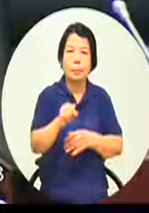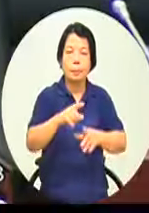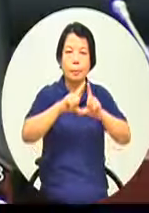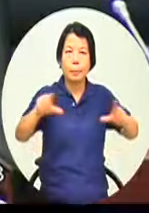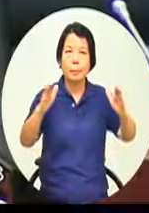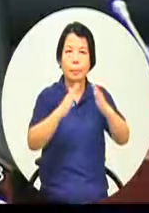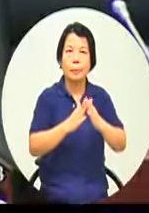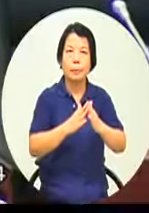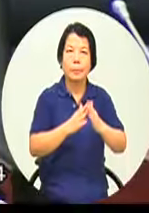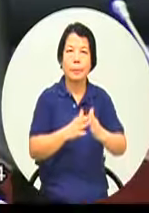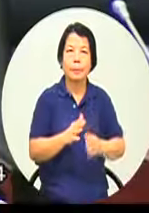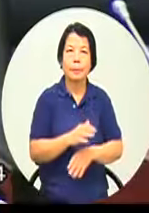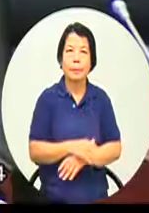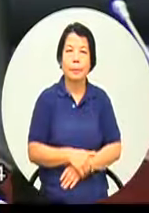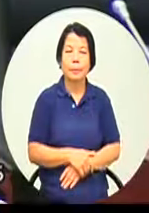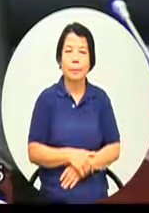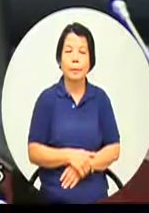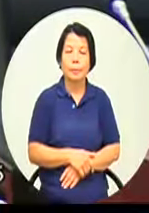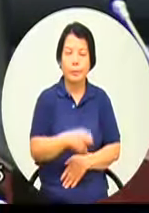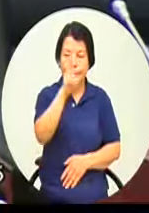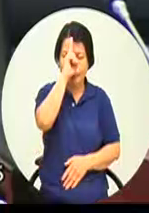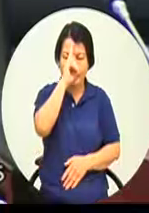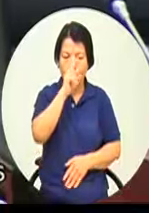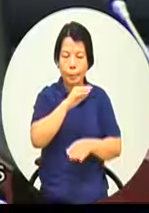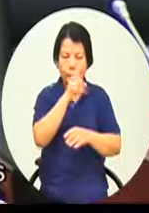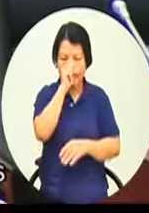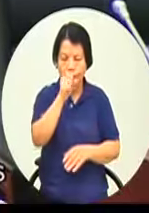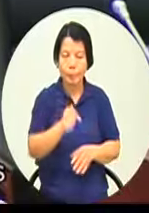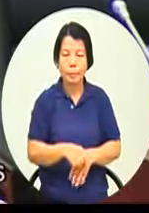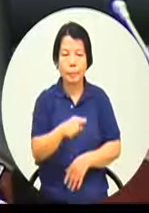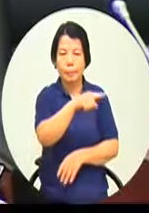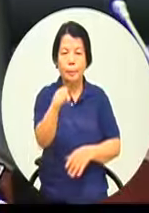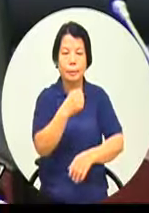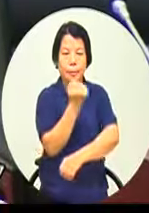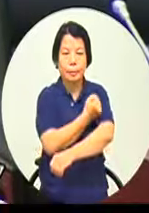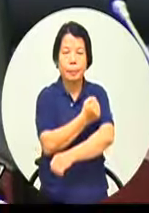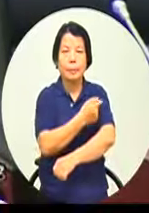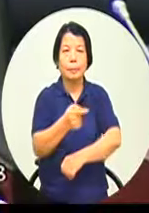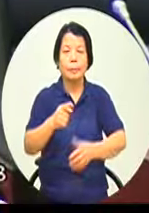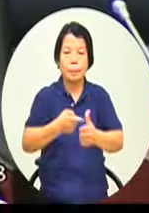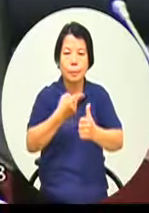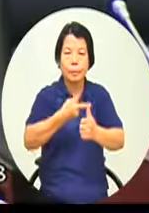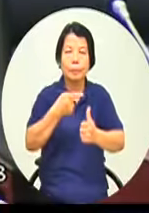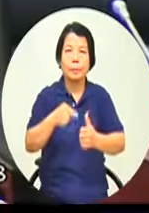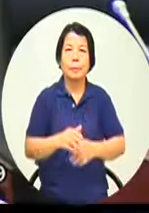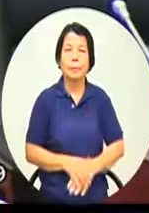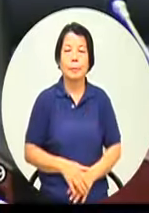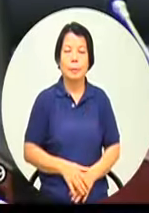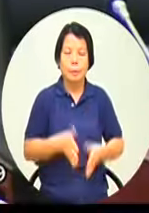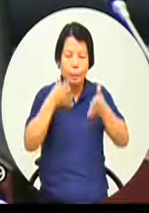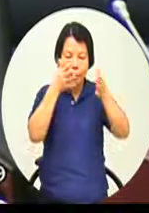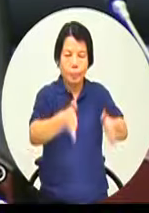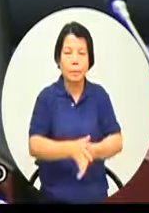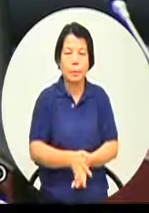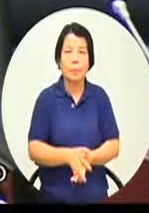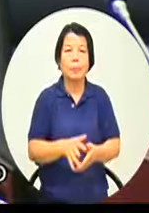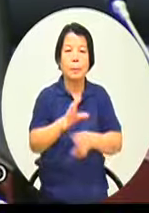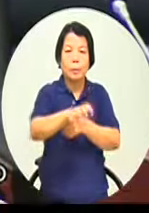家中午好，大家辛苦。那首先。针对我们农林部门